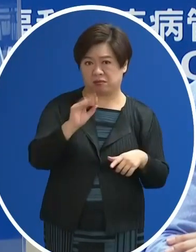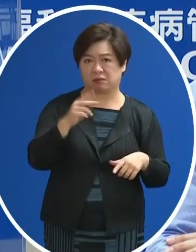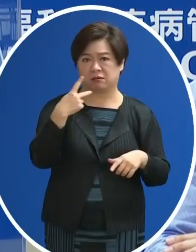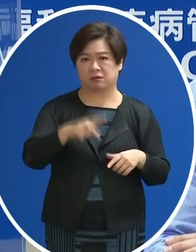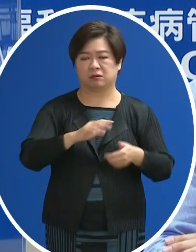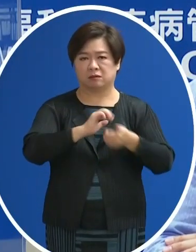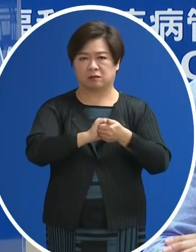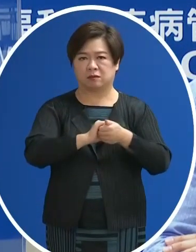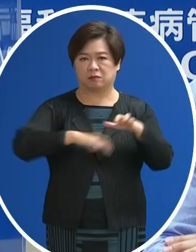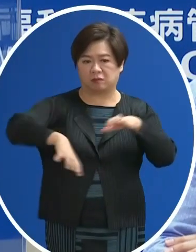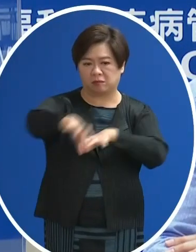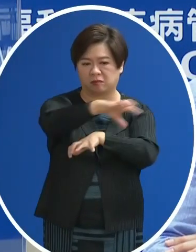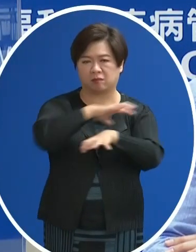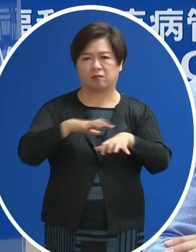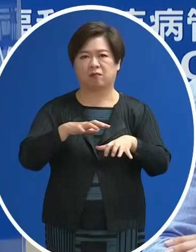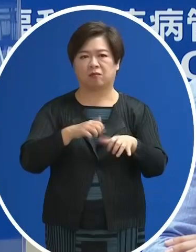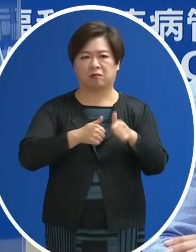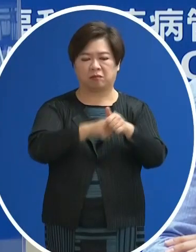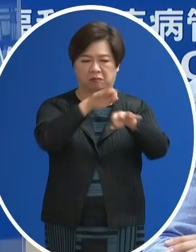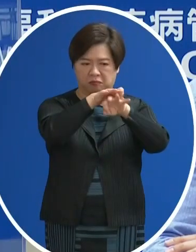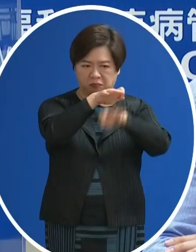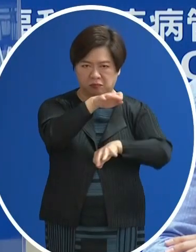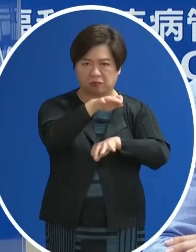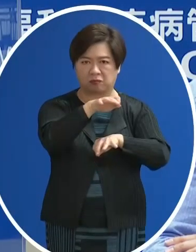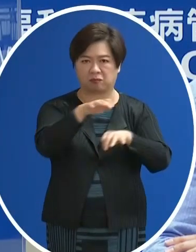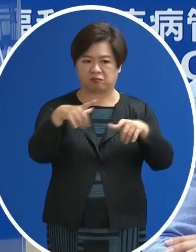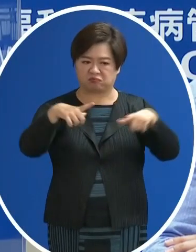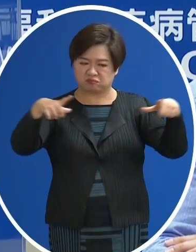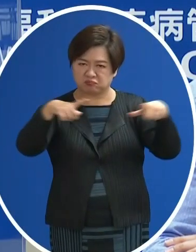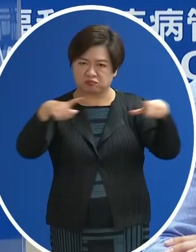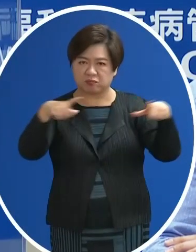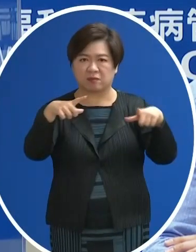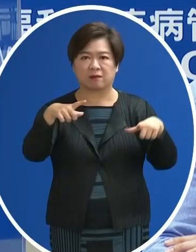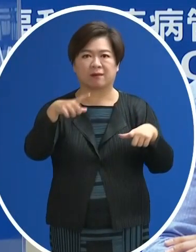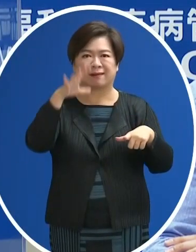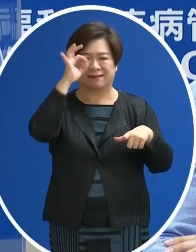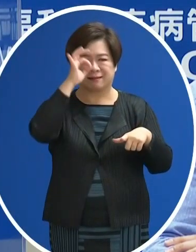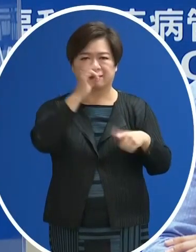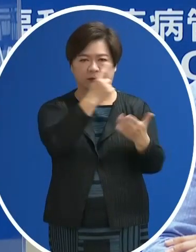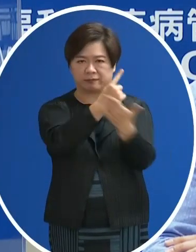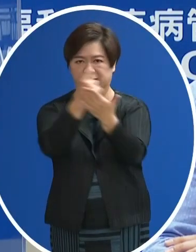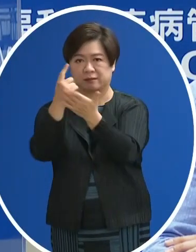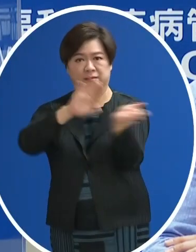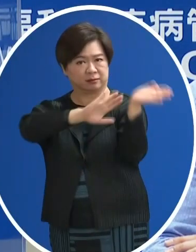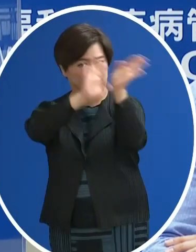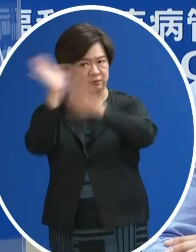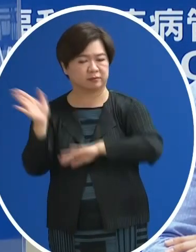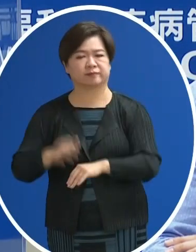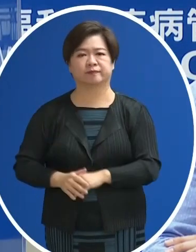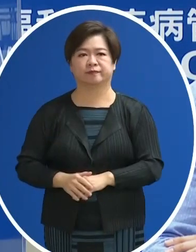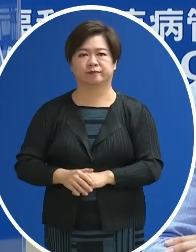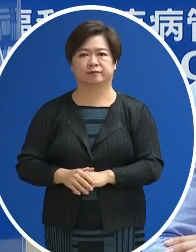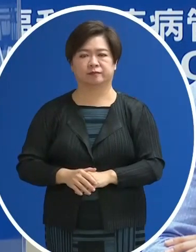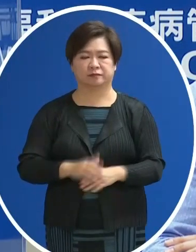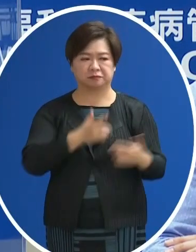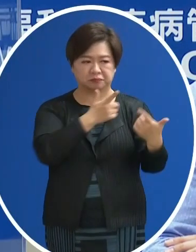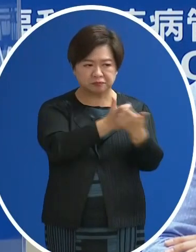一个周遭的一个框列，那这都根据相关的一个情况去做一个最恰当的安排。